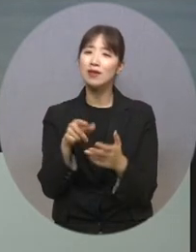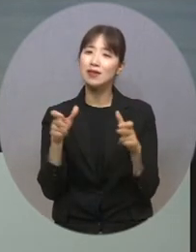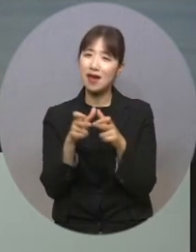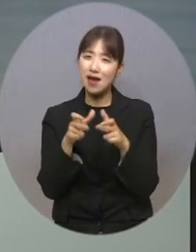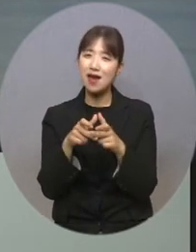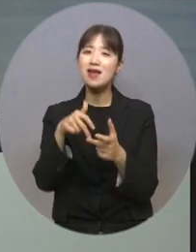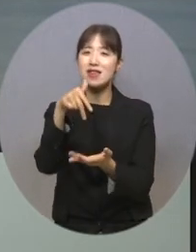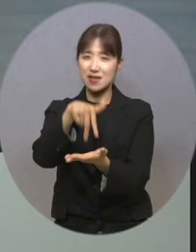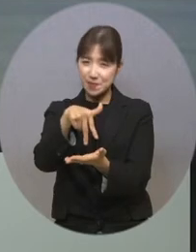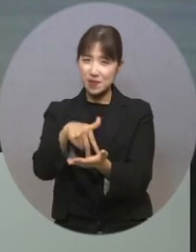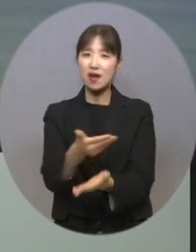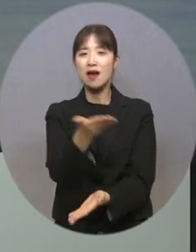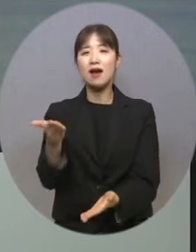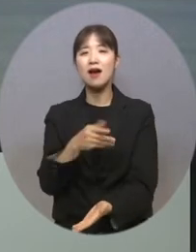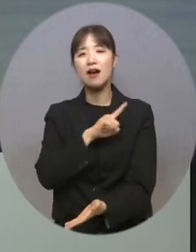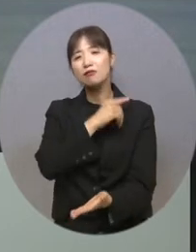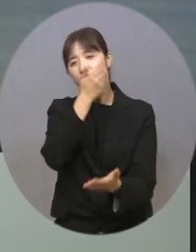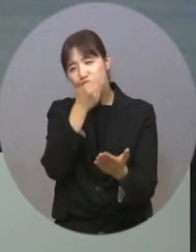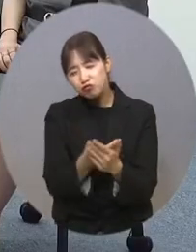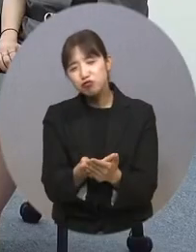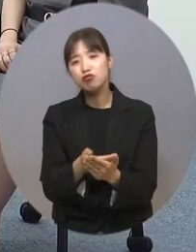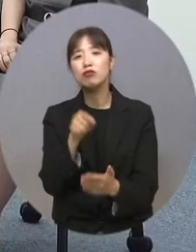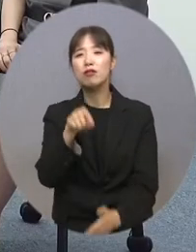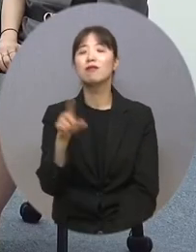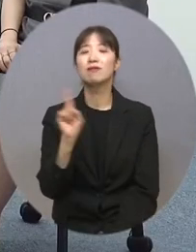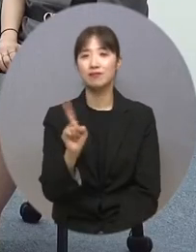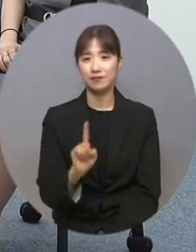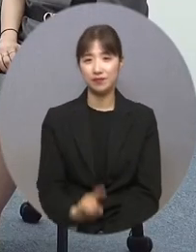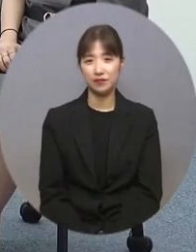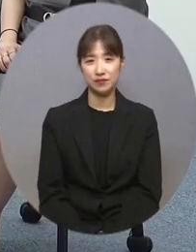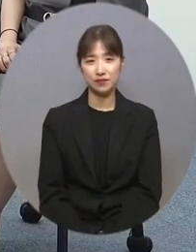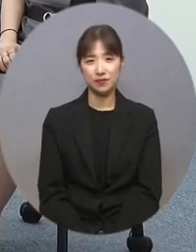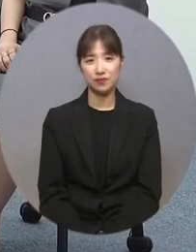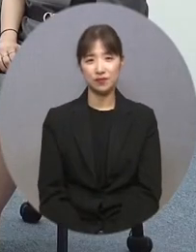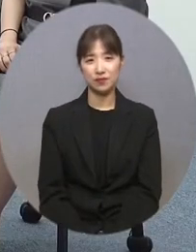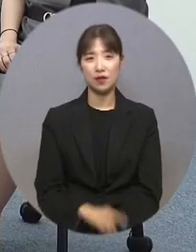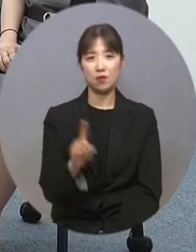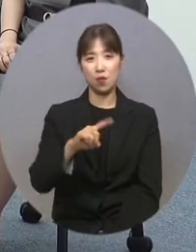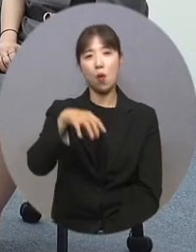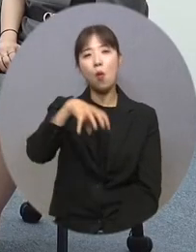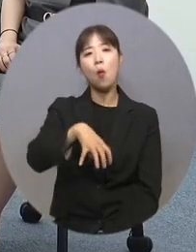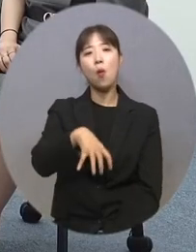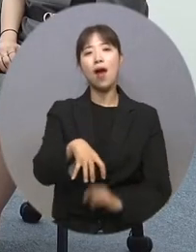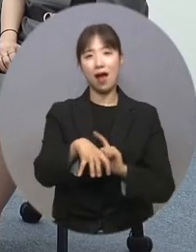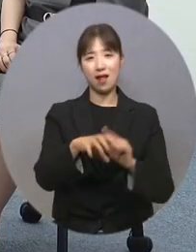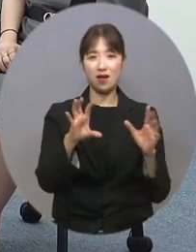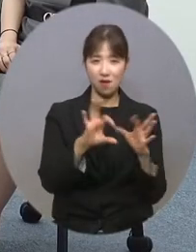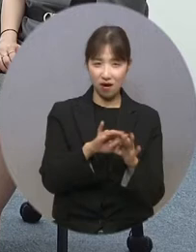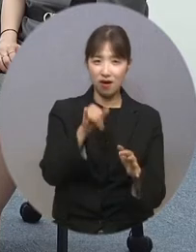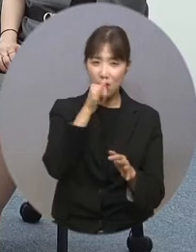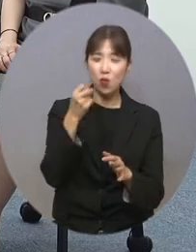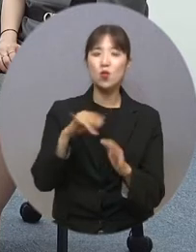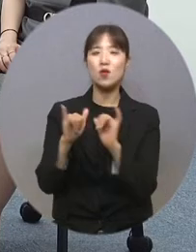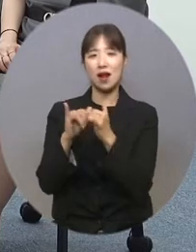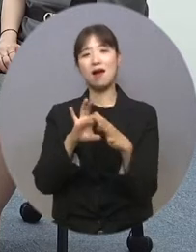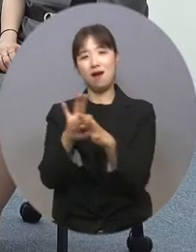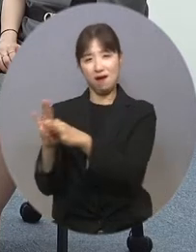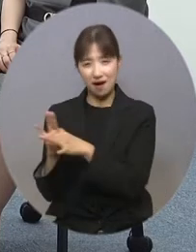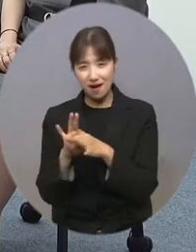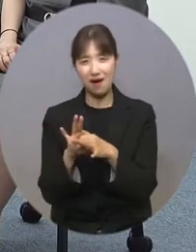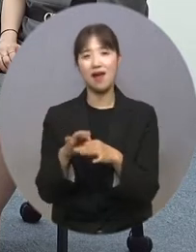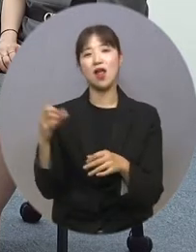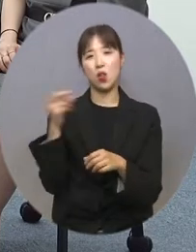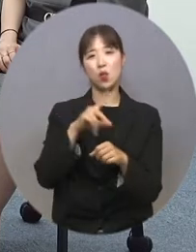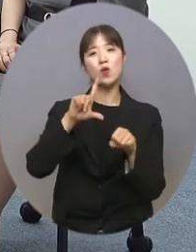분은 뭐가 제일 중요한가요 직장이나 학교에 갔을 때 우리가 이제 공간 개인적인 개념이 있고 관계 적인 개념이 있겠지만